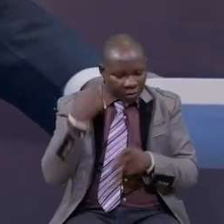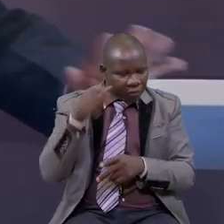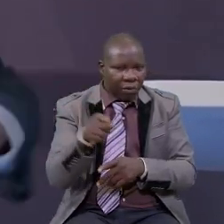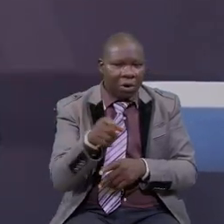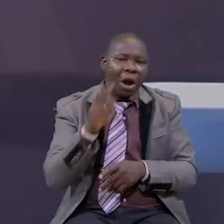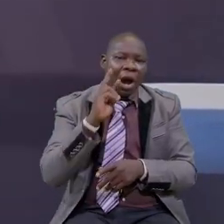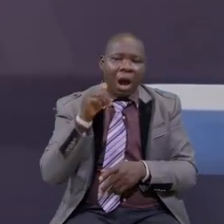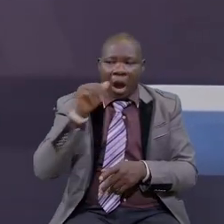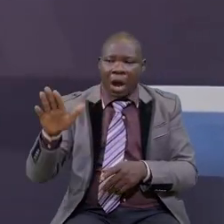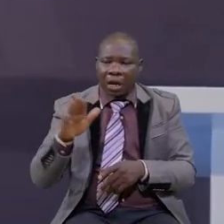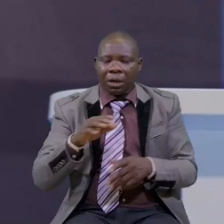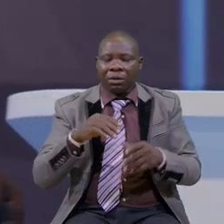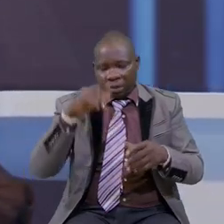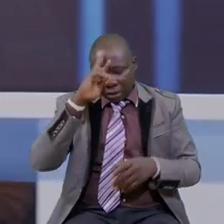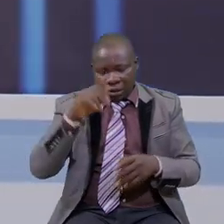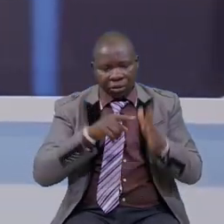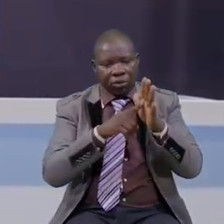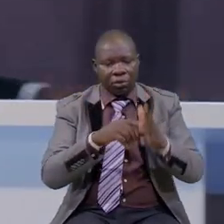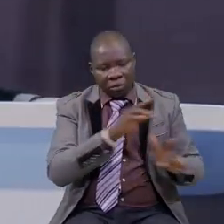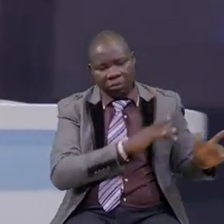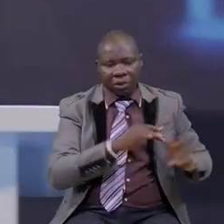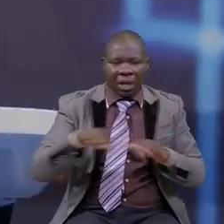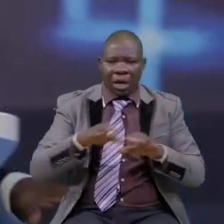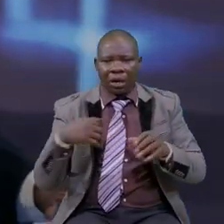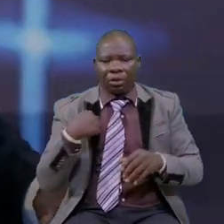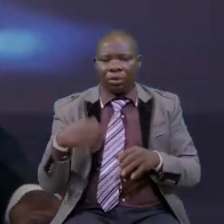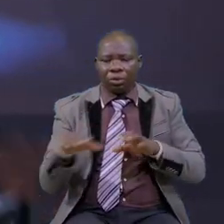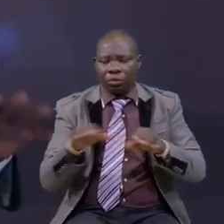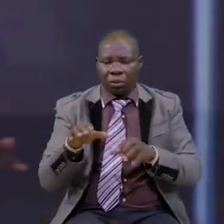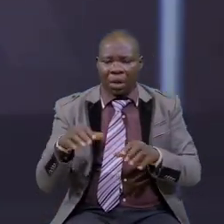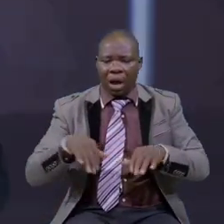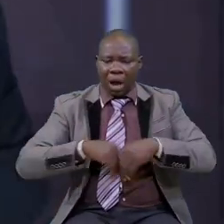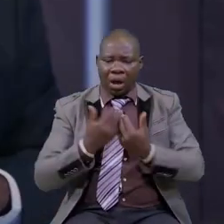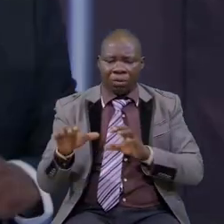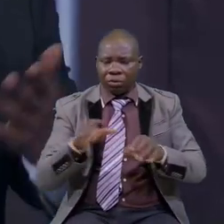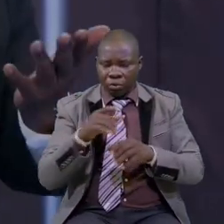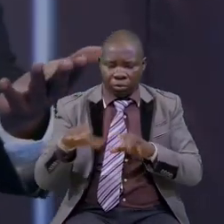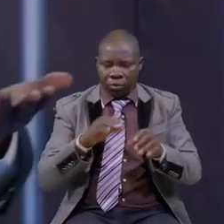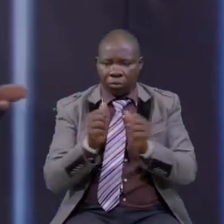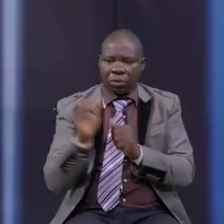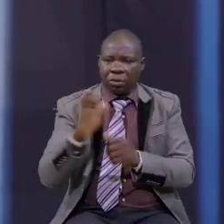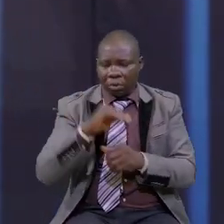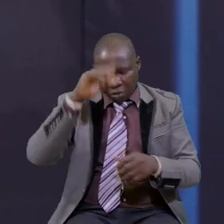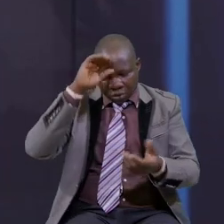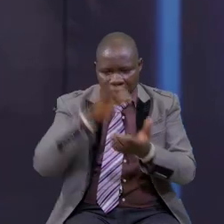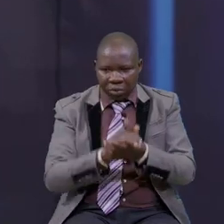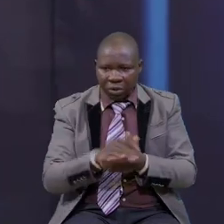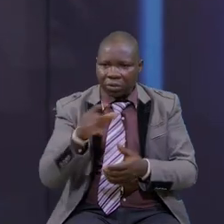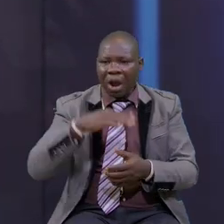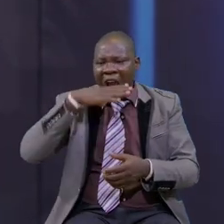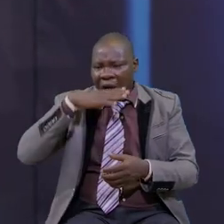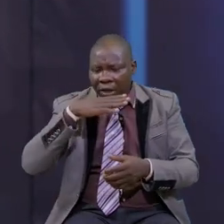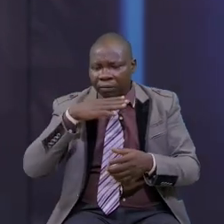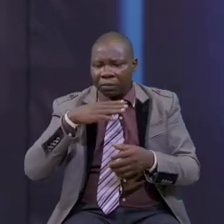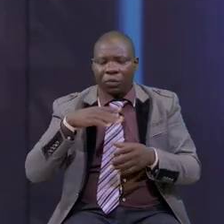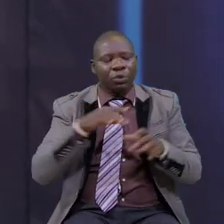non? Comment est-ce que tu traites ton mari? Tu mords et tu fais tout ce que tu veux. Sois miséricordieux, non?